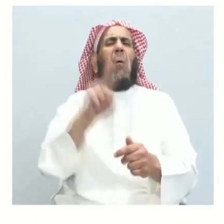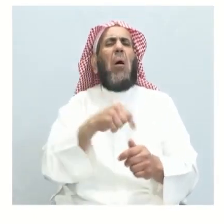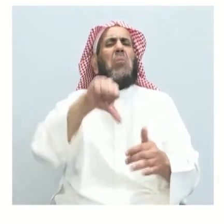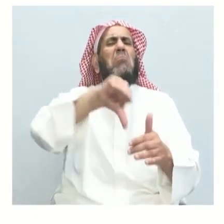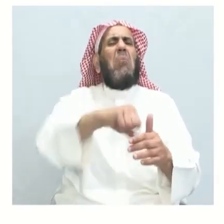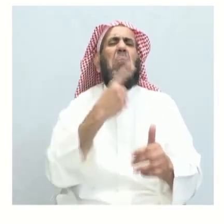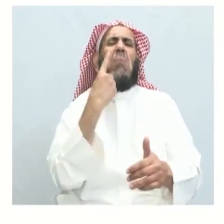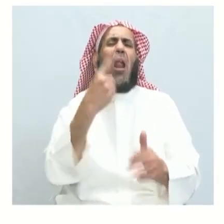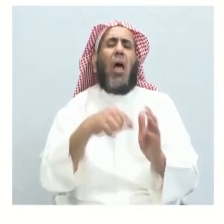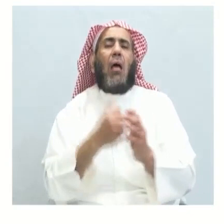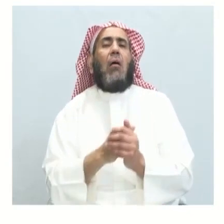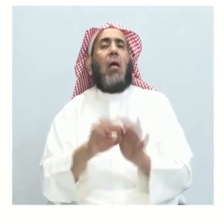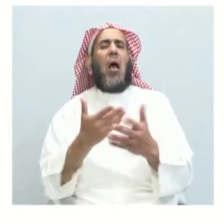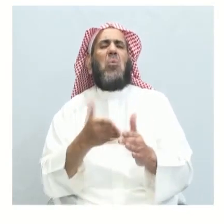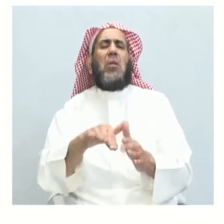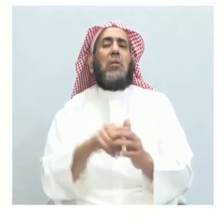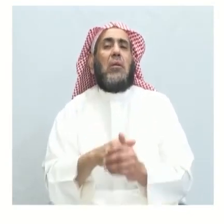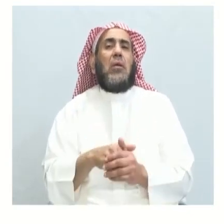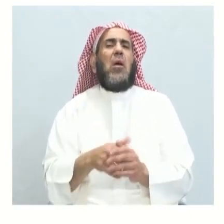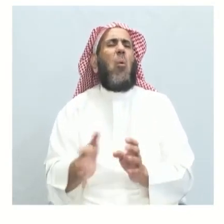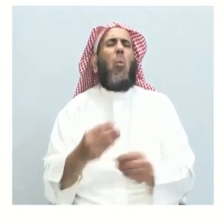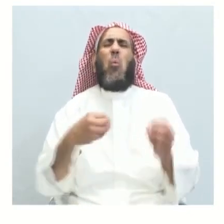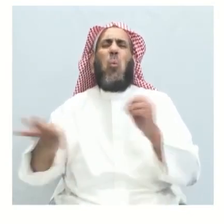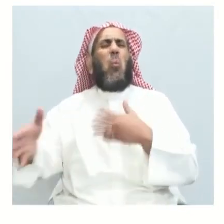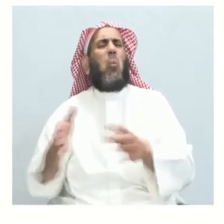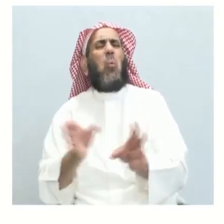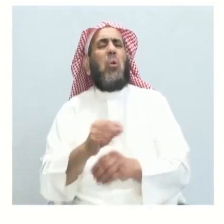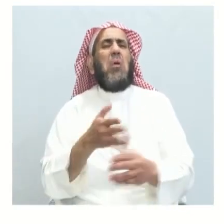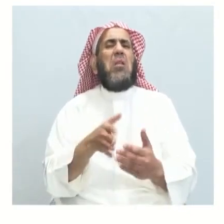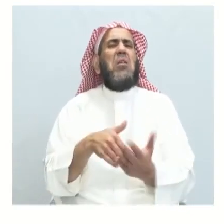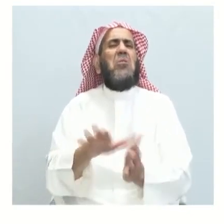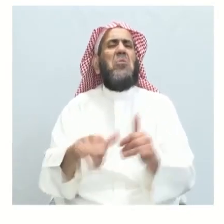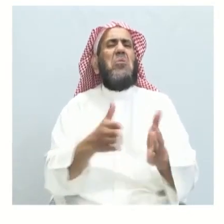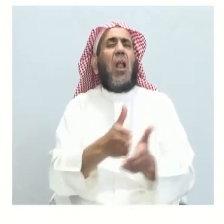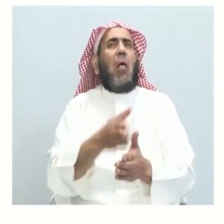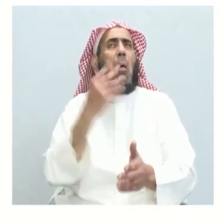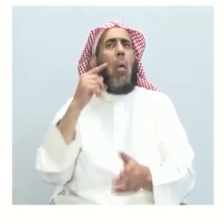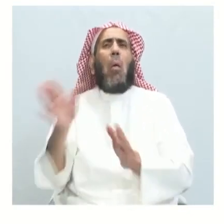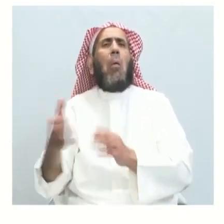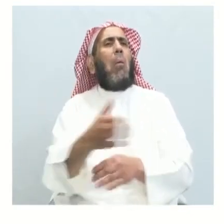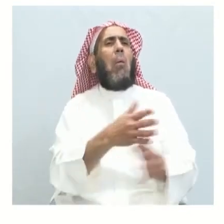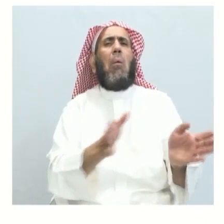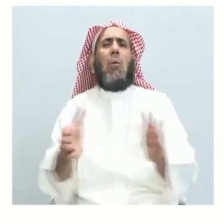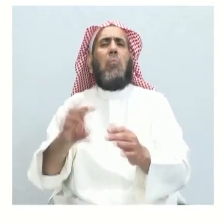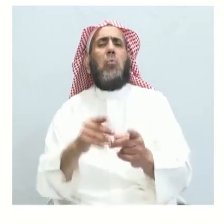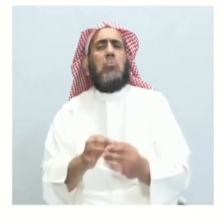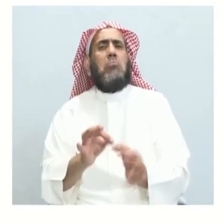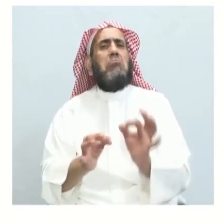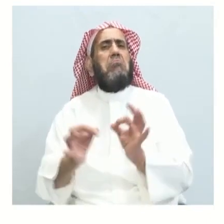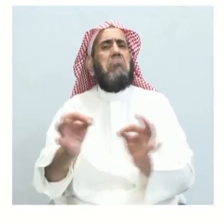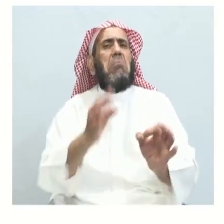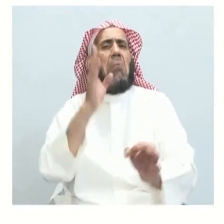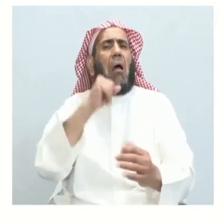خطا مره من المرات او تعثر يخبط خبط عشواء يقال ايضا لمن يسير على غير هدى او بدون او بدون تخطيط او